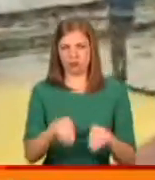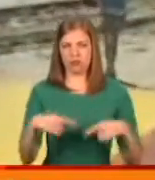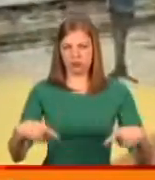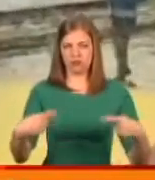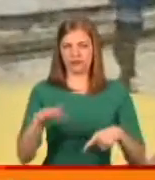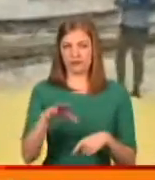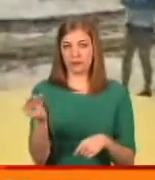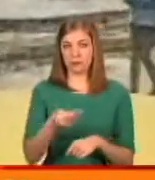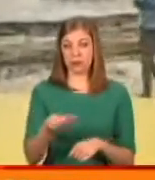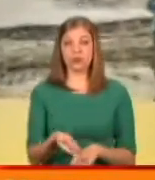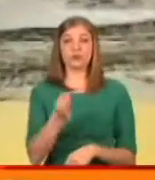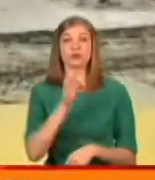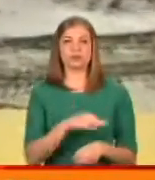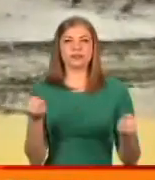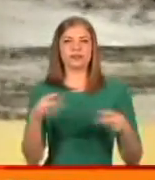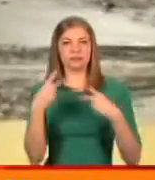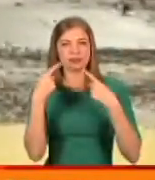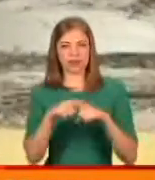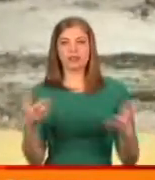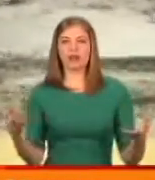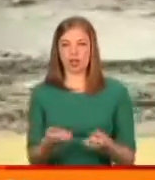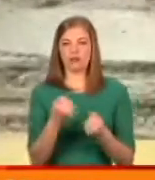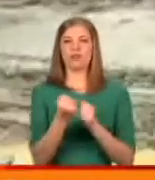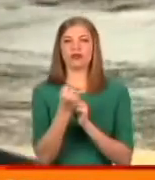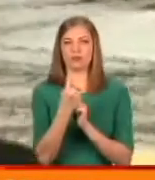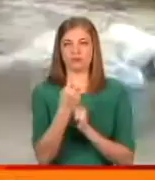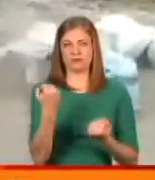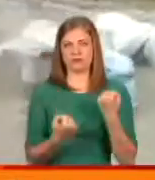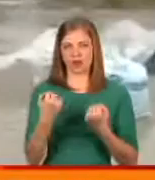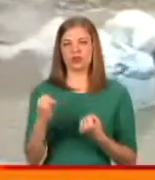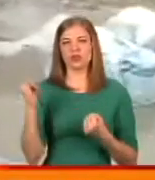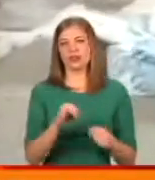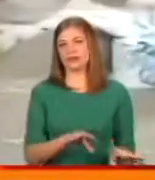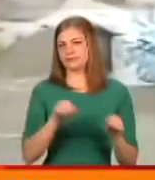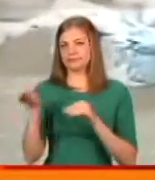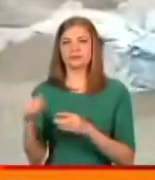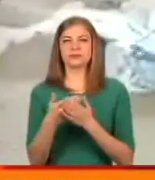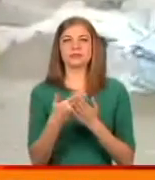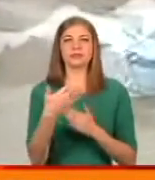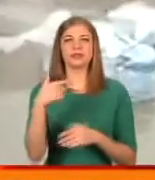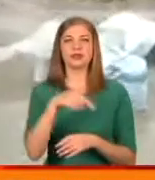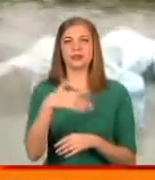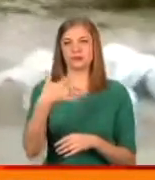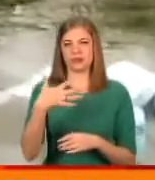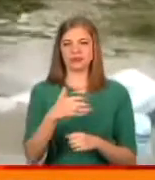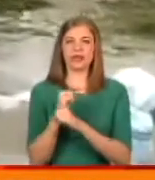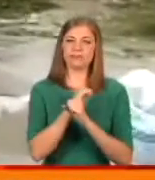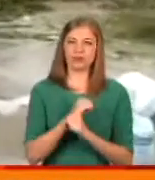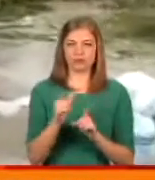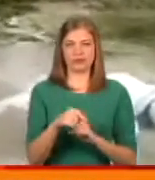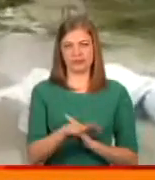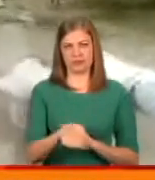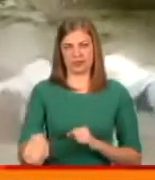піску. Скориставшись спецтехнікою, рятувальники витягли 11 машин та евакуювали півсотні відпочивальників із